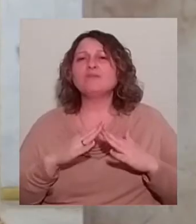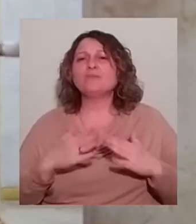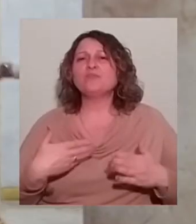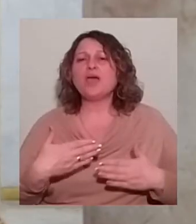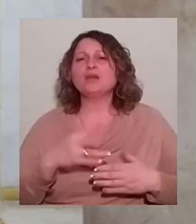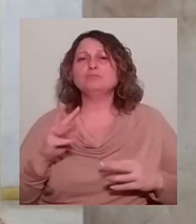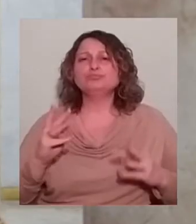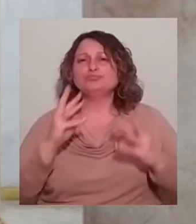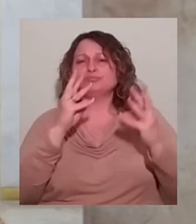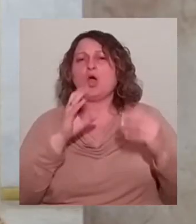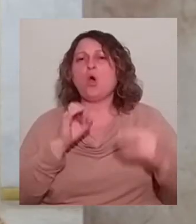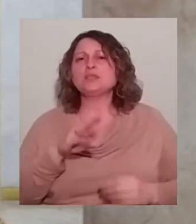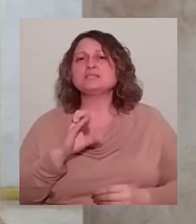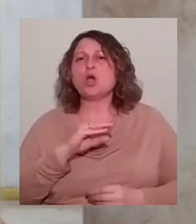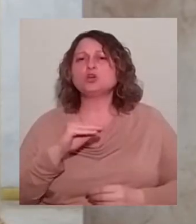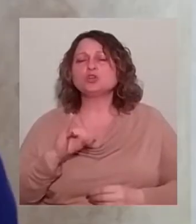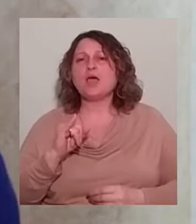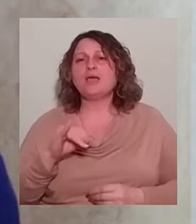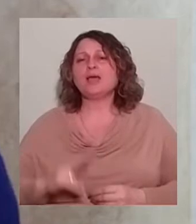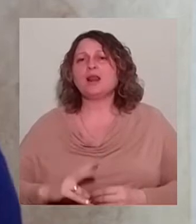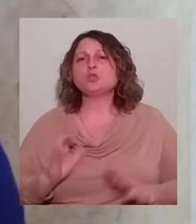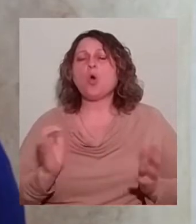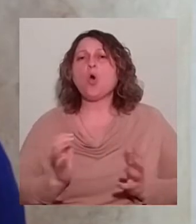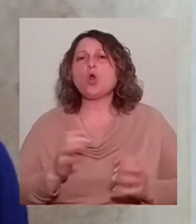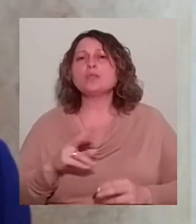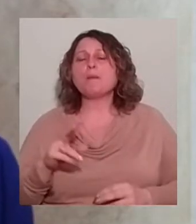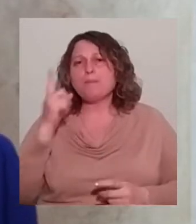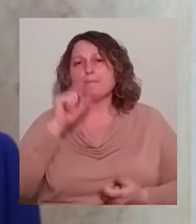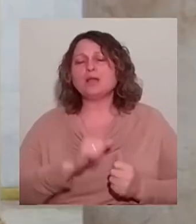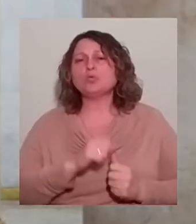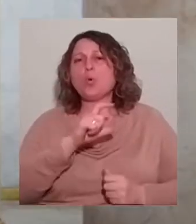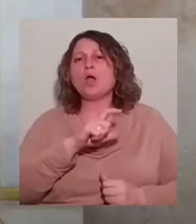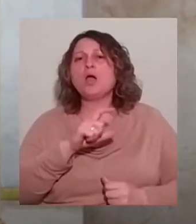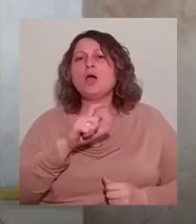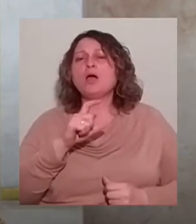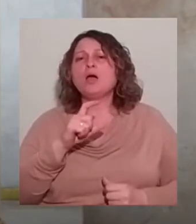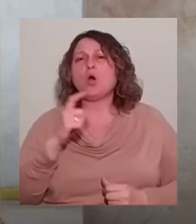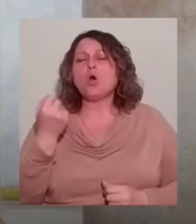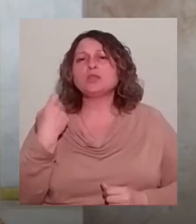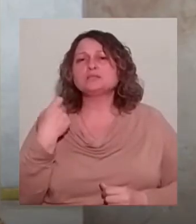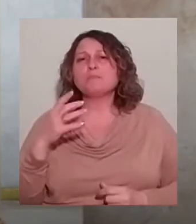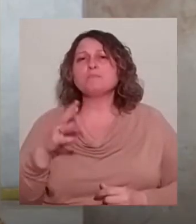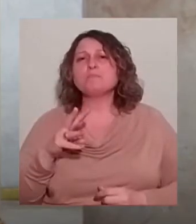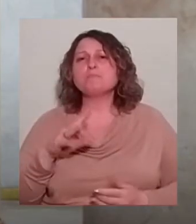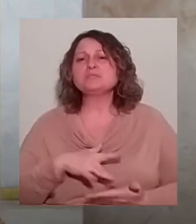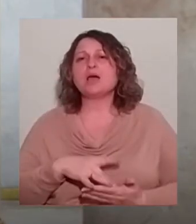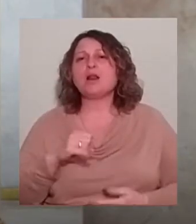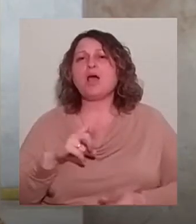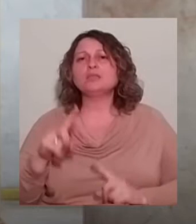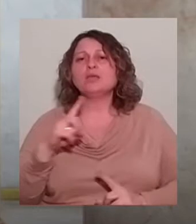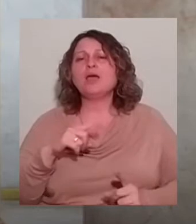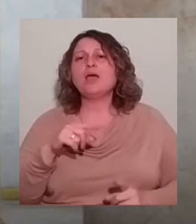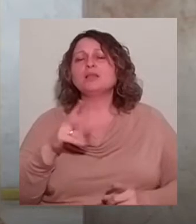розповів Павло Остапенко, директор департаменту охорони пам'яток культури Одеської міськради. Дійсно, постраждала частина тієї роботи,